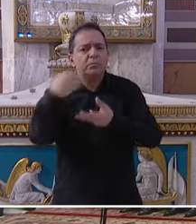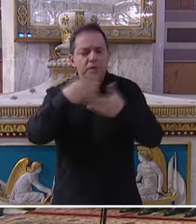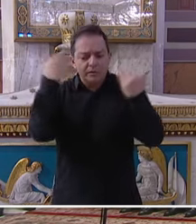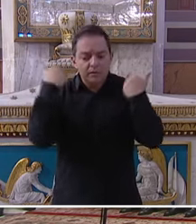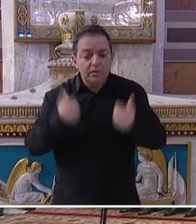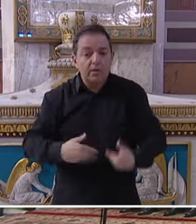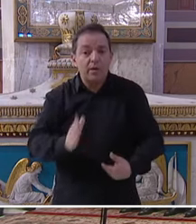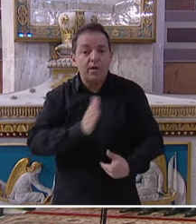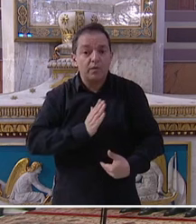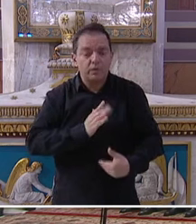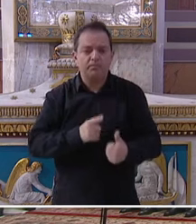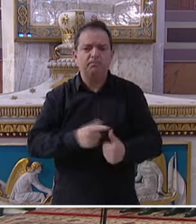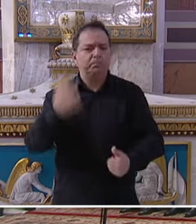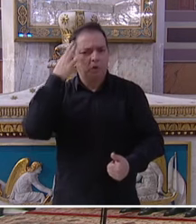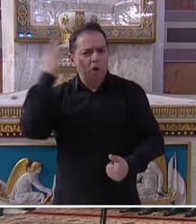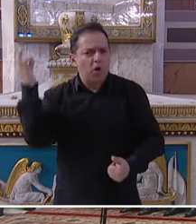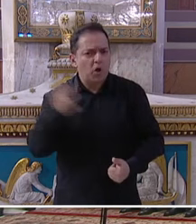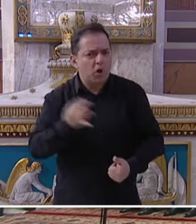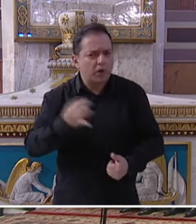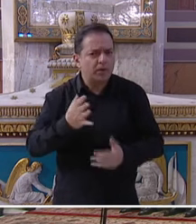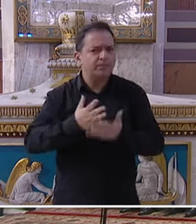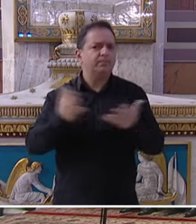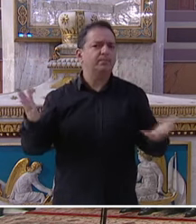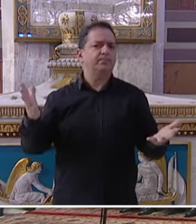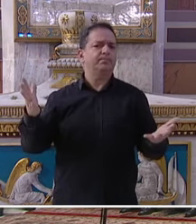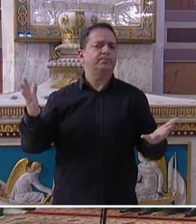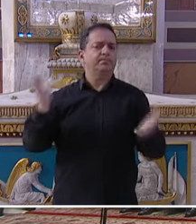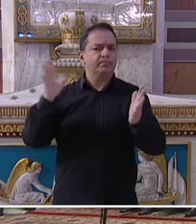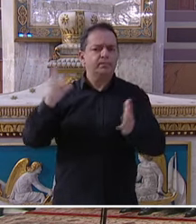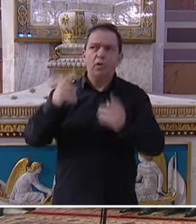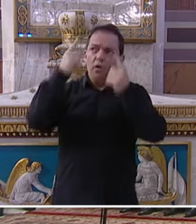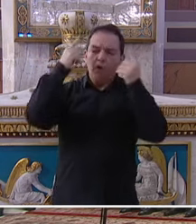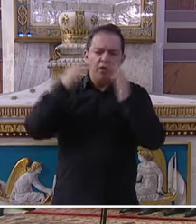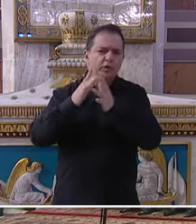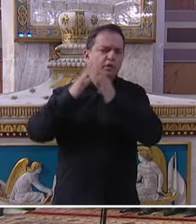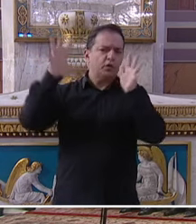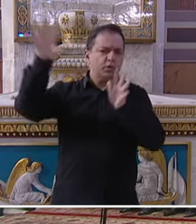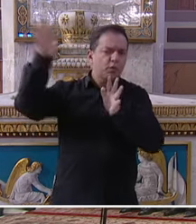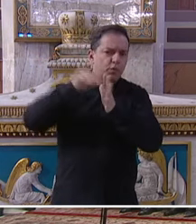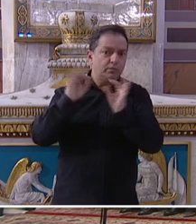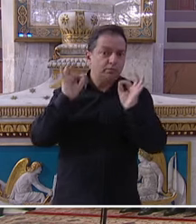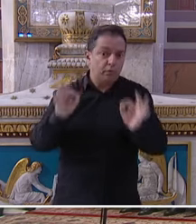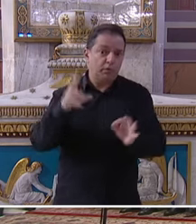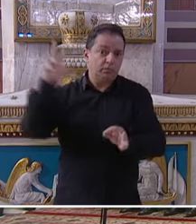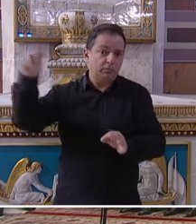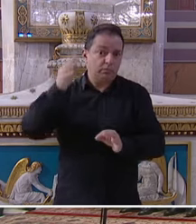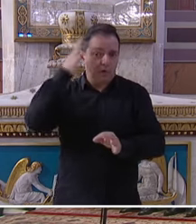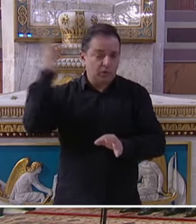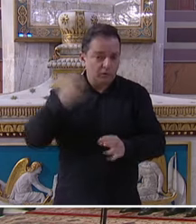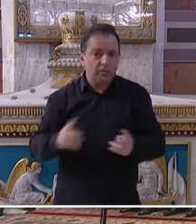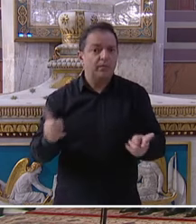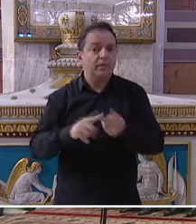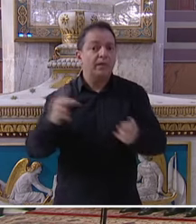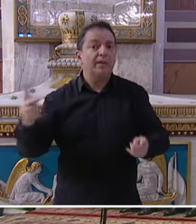λογικό ως αντανάκλαση της θελειότητος του Θεού στον άνθρωπο. Το